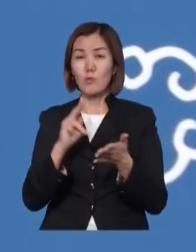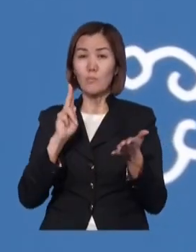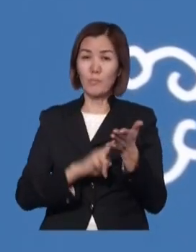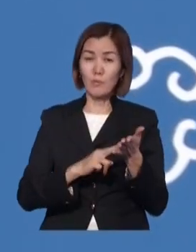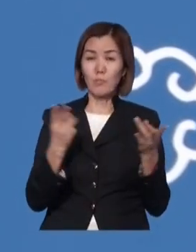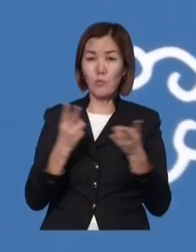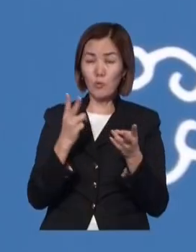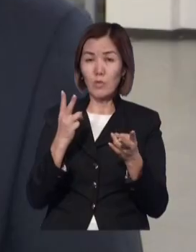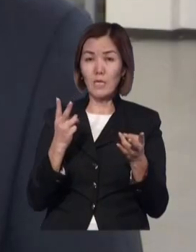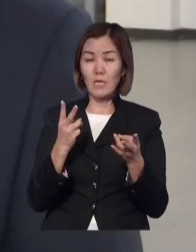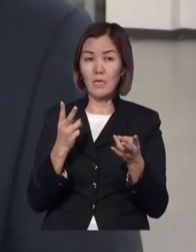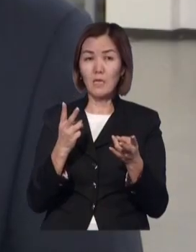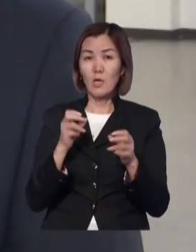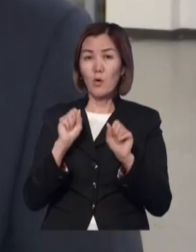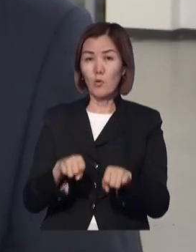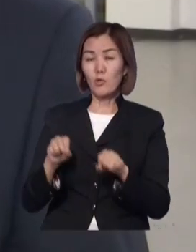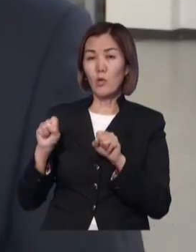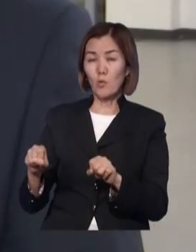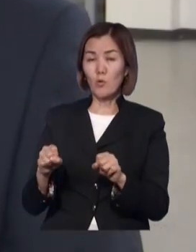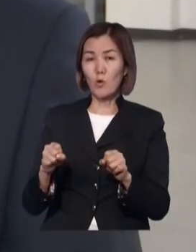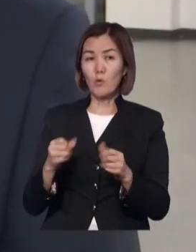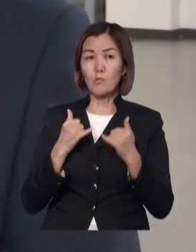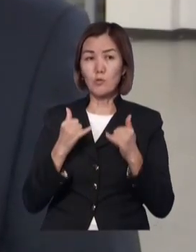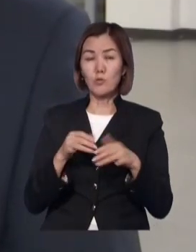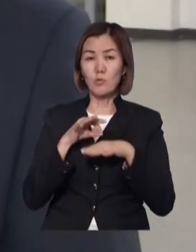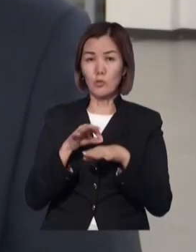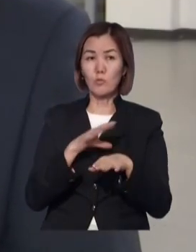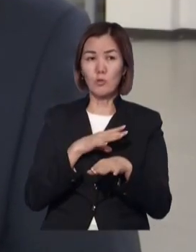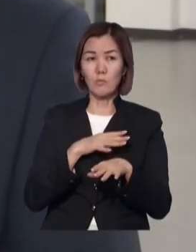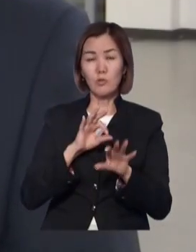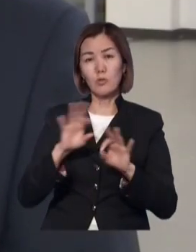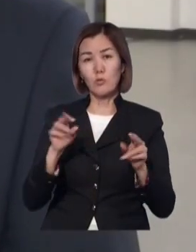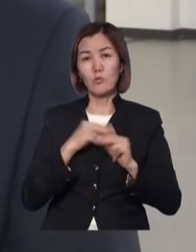өндірушілердің осындай құқықтарын қорғау үшін өткізіп отырмыз, түсіндіру жұмыстарын өткізіп отырмыз.